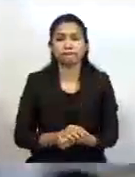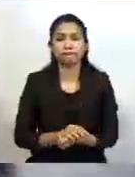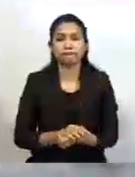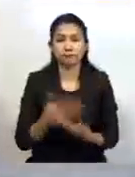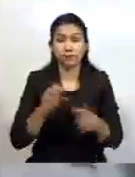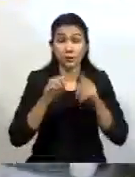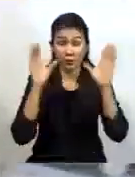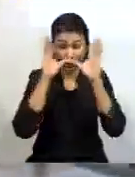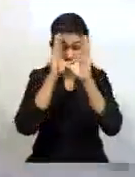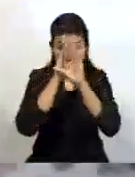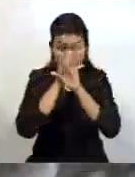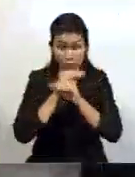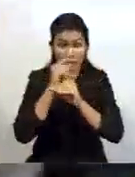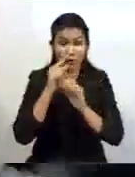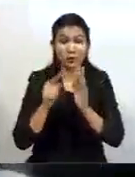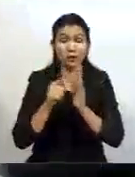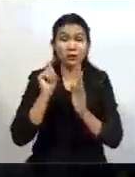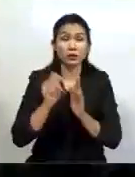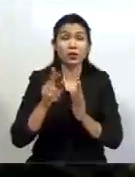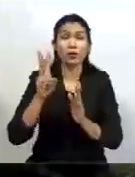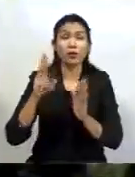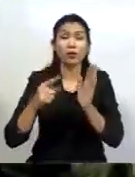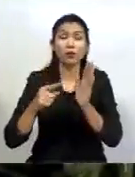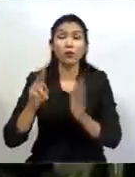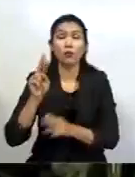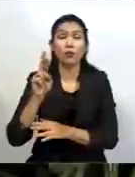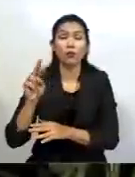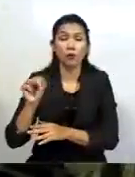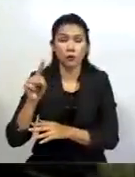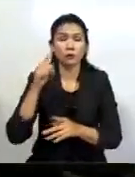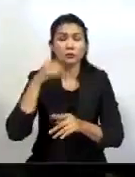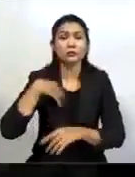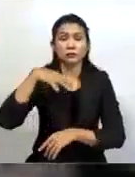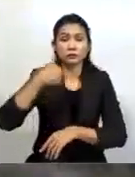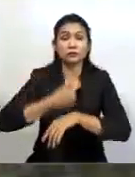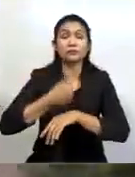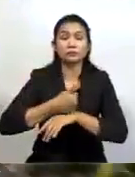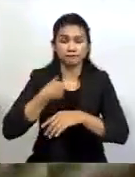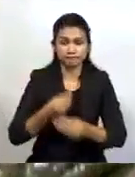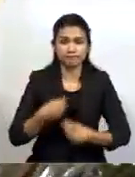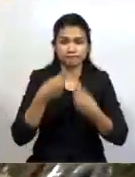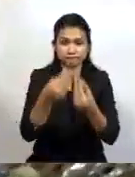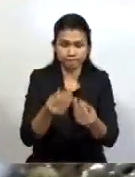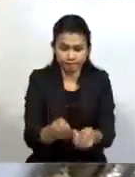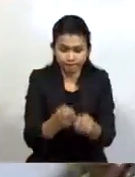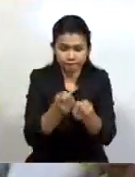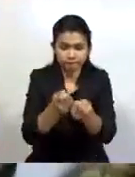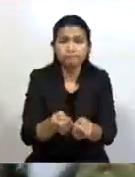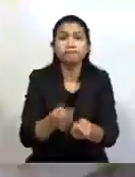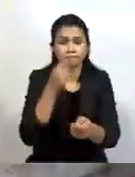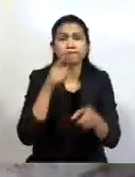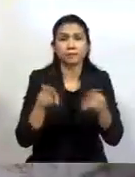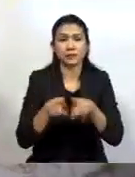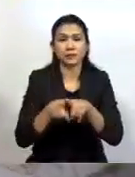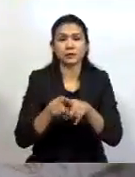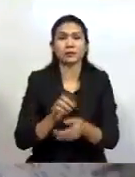ดยในช่วงค่ำนายเทวัลลิปตาพันลบรัฐมนตรีประจำสำนักนายกรัฐมนตรีก็ไปร่วมวางช่อดอกไม้เพื่อไว้อาลัยต่อผู้เสียชีวิตด้ว